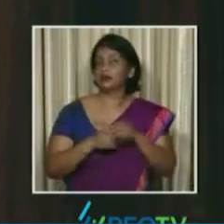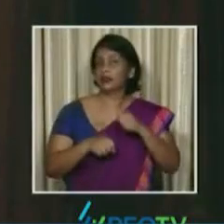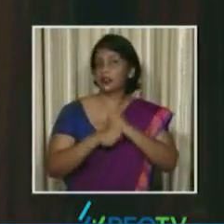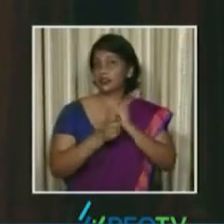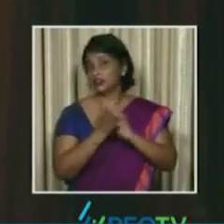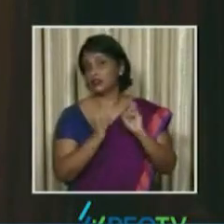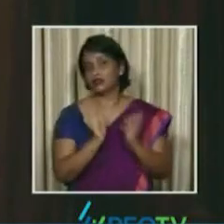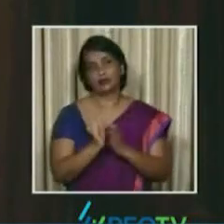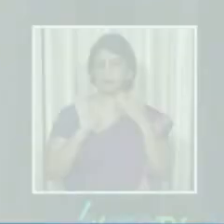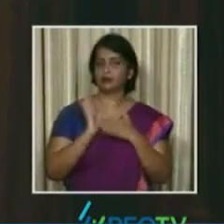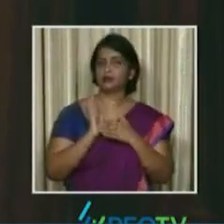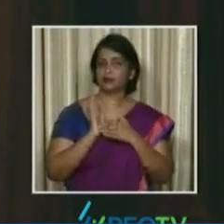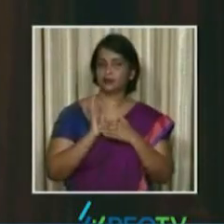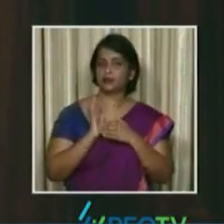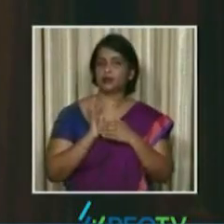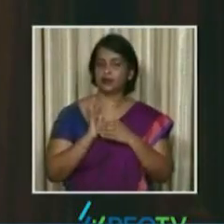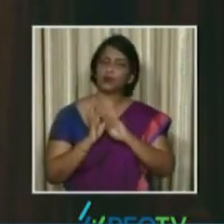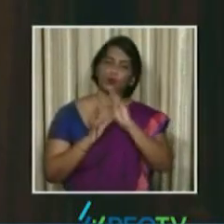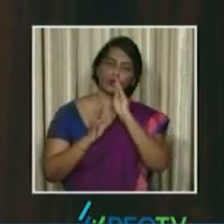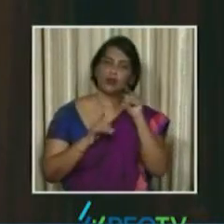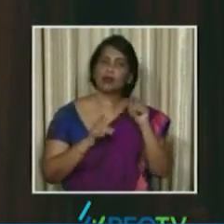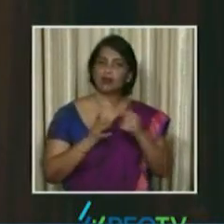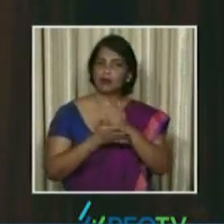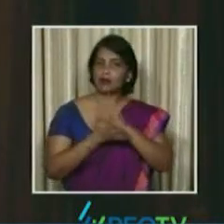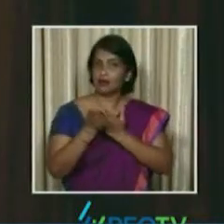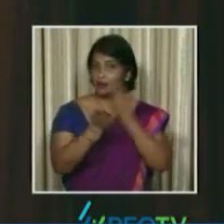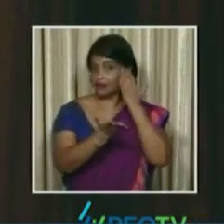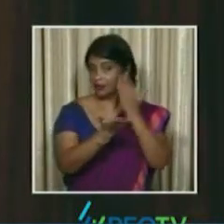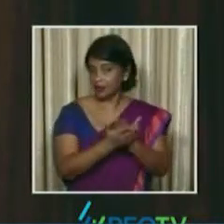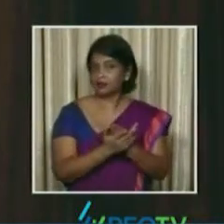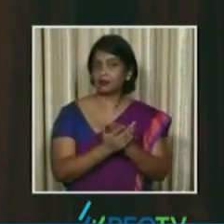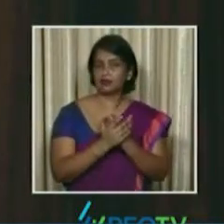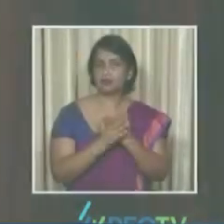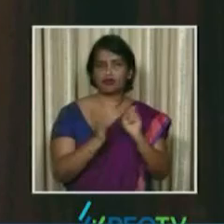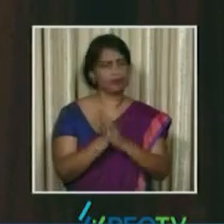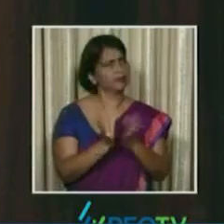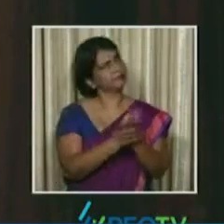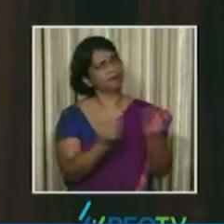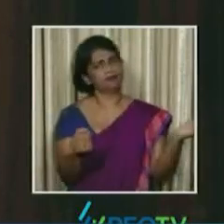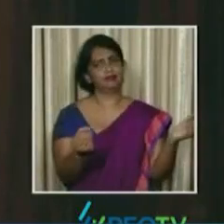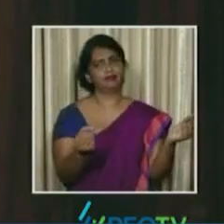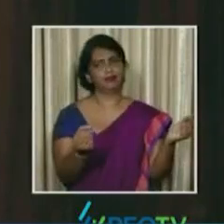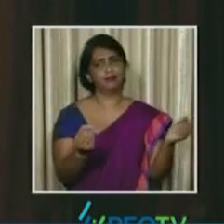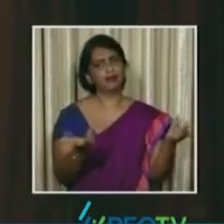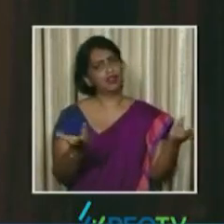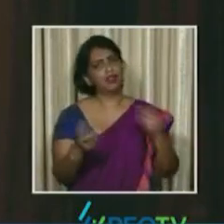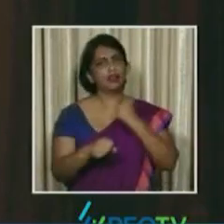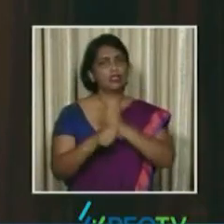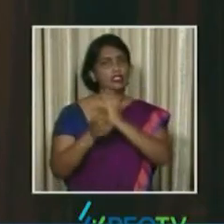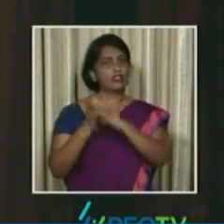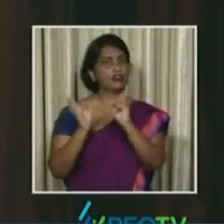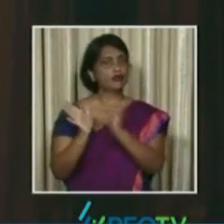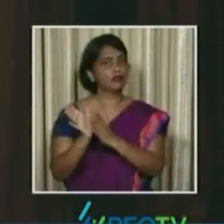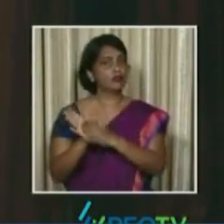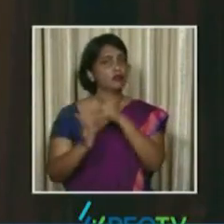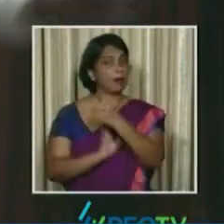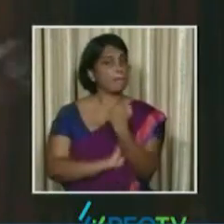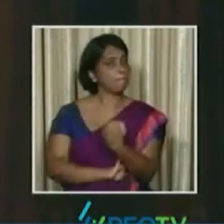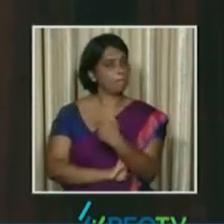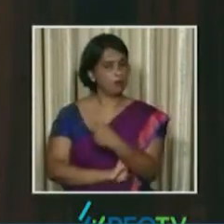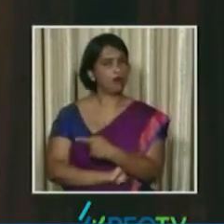සේවා කොමිෂන් සභාව පත් වෙලා තියෙනවා. කොහොම මේ පෙස්සම් කාර්ක සභාව එක්ක අහෝසි කරලා දාන්න ඕනි? එහෙම නැත්නම් රාජ්‍ය සේවා කොමිෂන් සභාවට තියෙන මේ